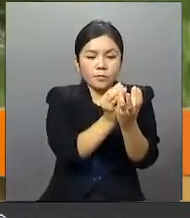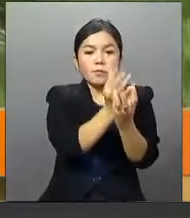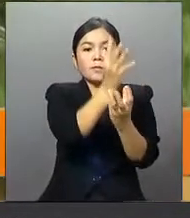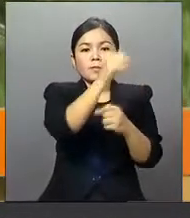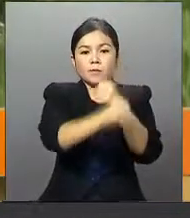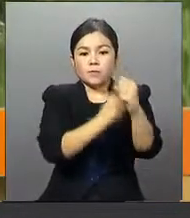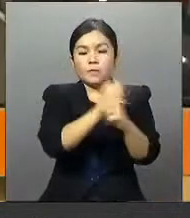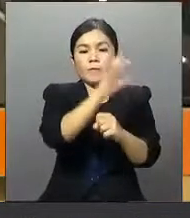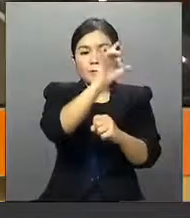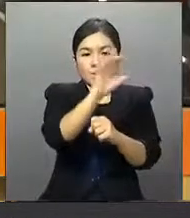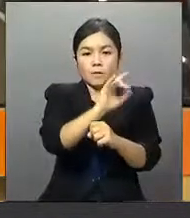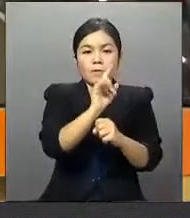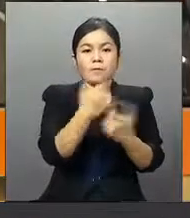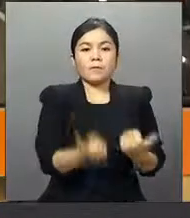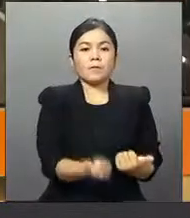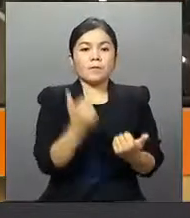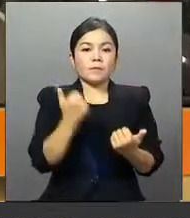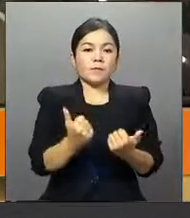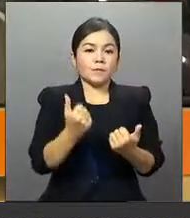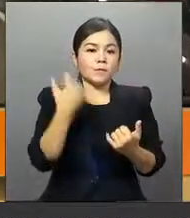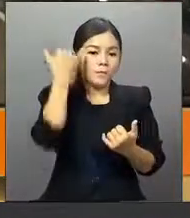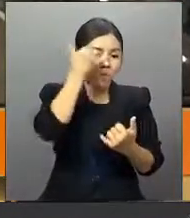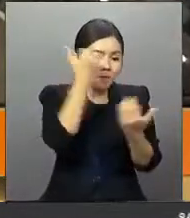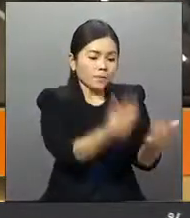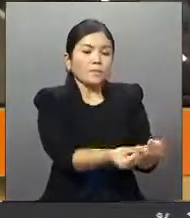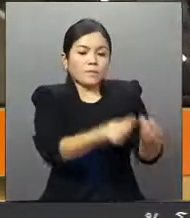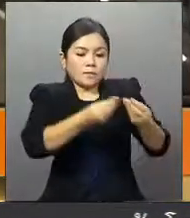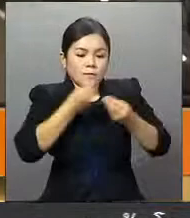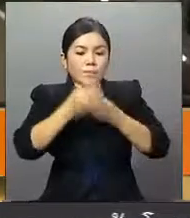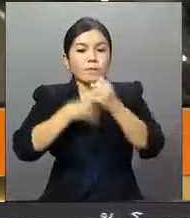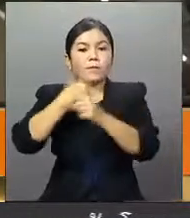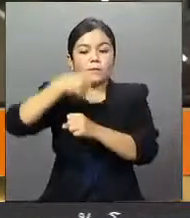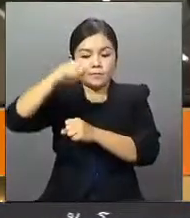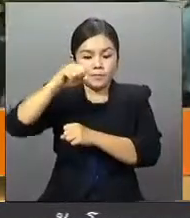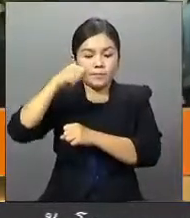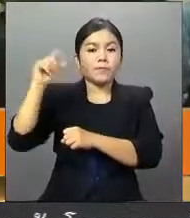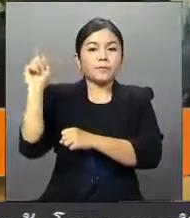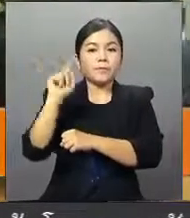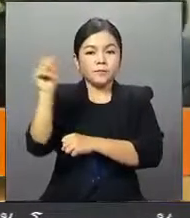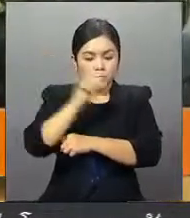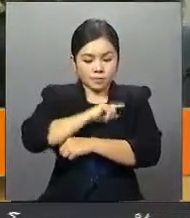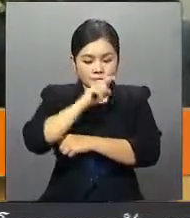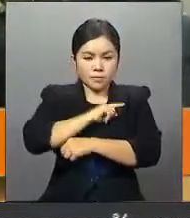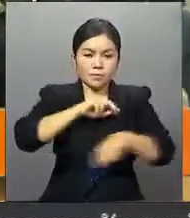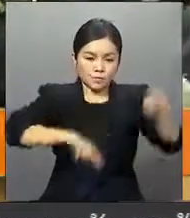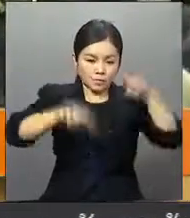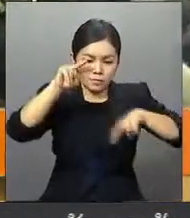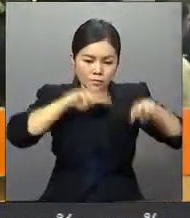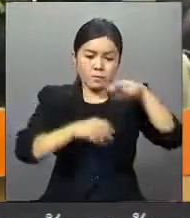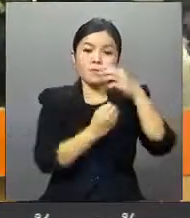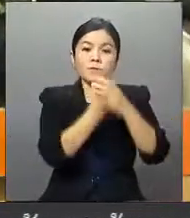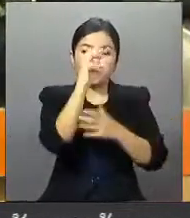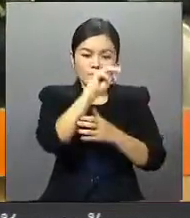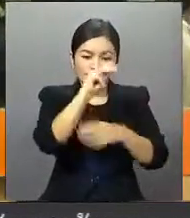ไซต้นนี้เป็นมรดกจากบรรพบุรุษเมื่อ10ปีก่อนและเขาเองก็คิดว่าเขามีหน้าที่รับผิดชอบที่จะต้องดูแลบอน